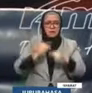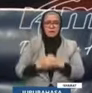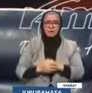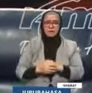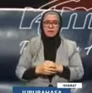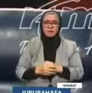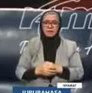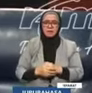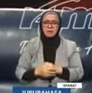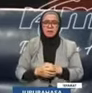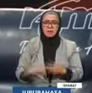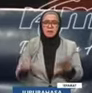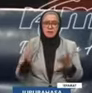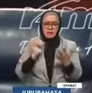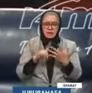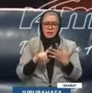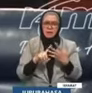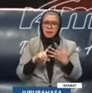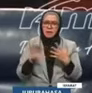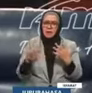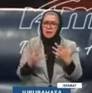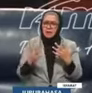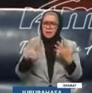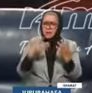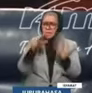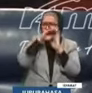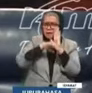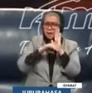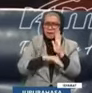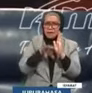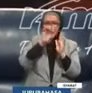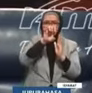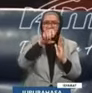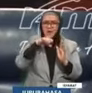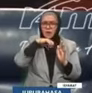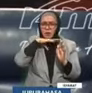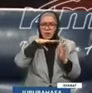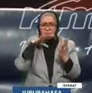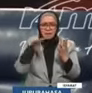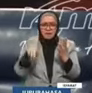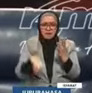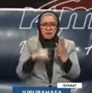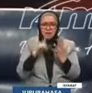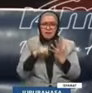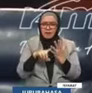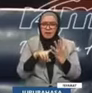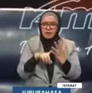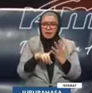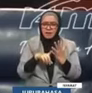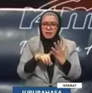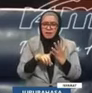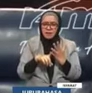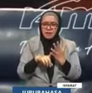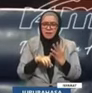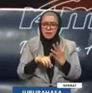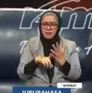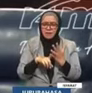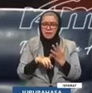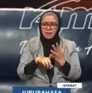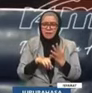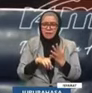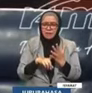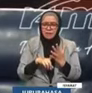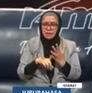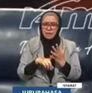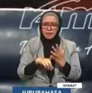Dimanakah peraturan iwc dan ketiga adalah Dimanakah saya dapat the shock jawaban dimana